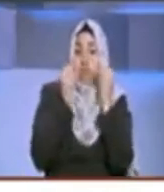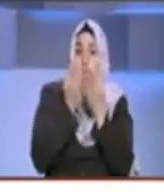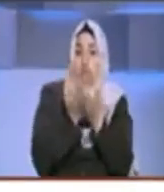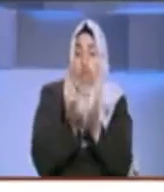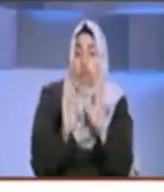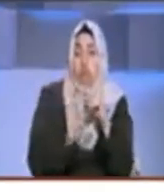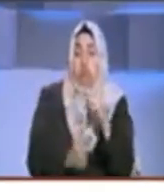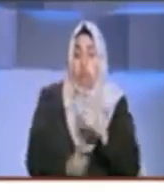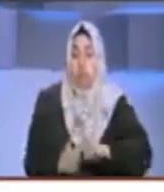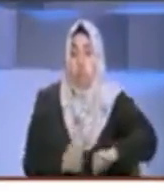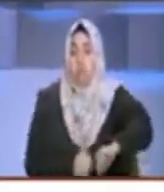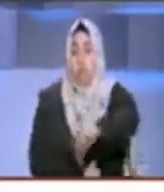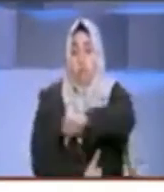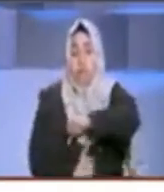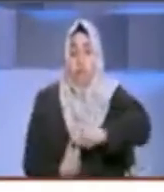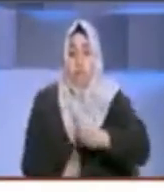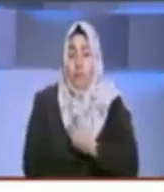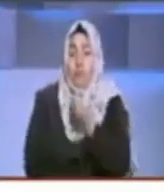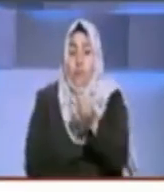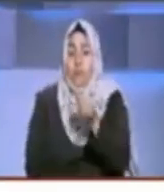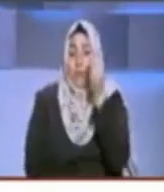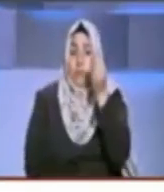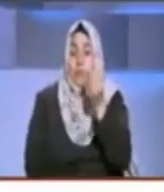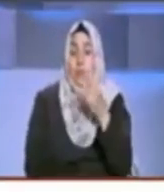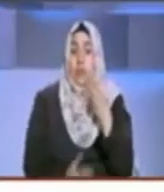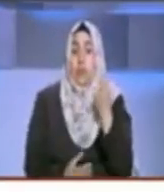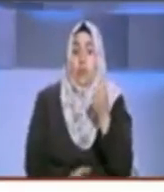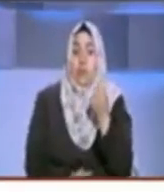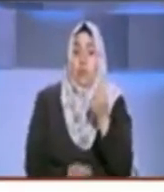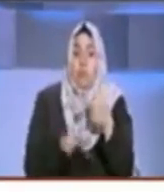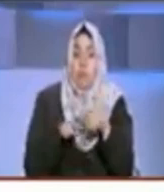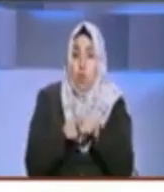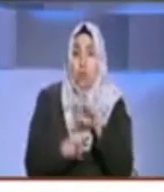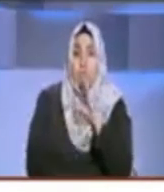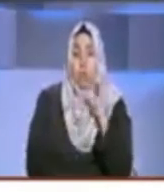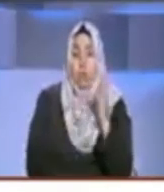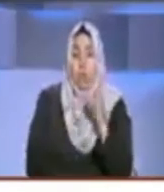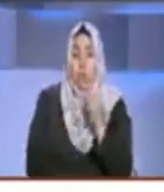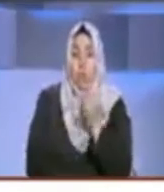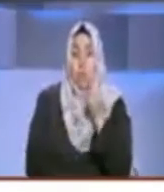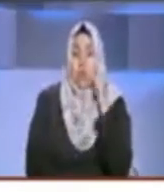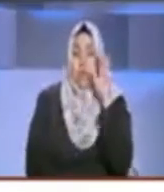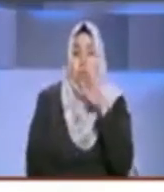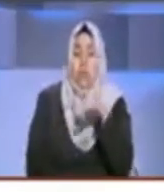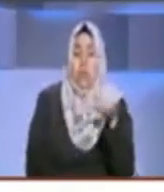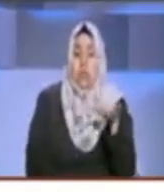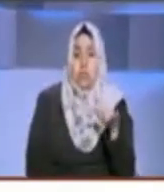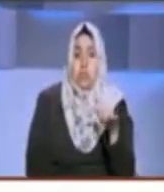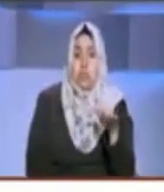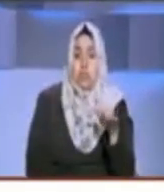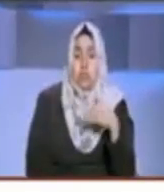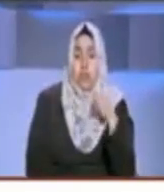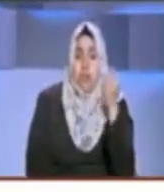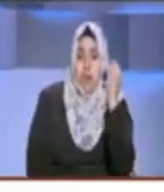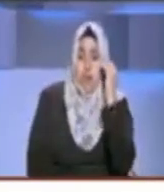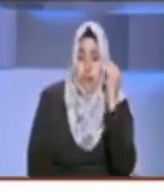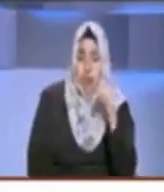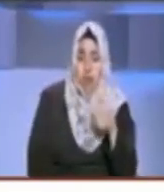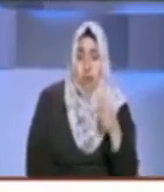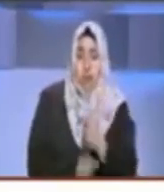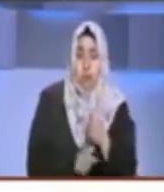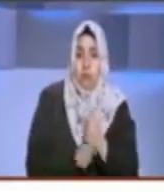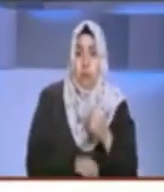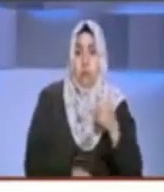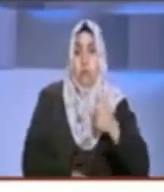دورية وكمية كافية وبسعر مناسب لكل أطياف المجتمع ولا لأ؟ يعني احنا عرفنا ان من المؤسسات هتبقى